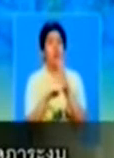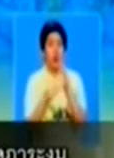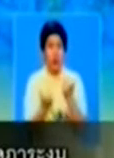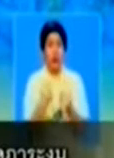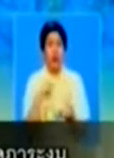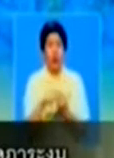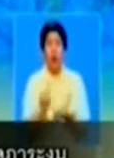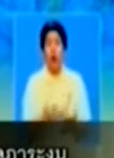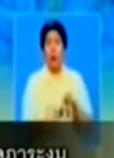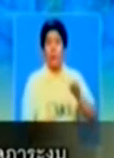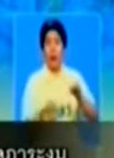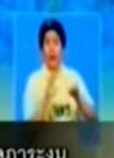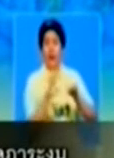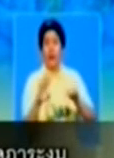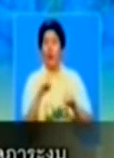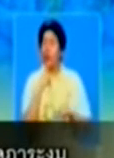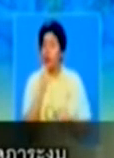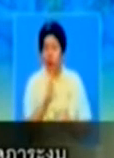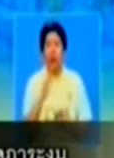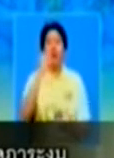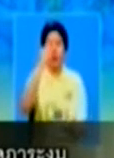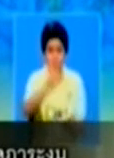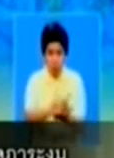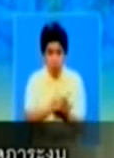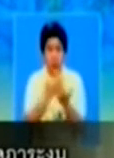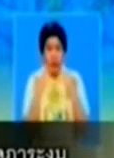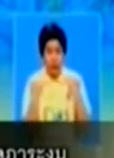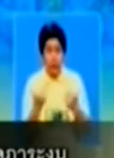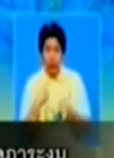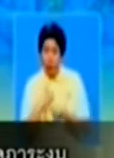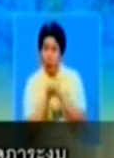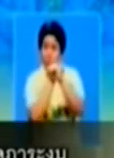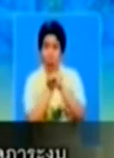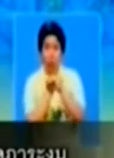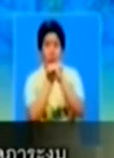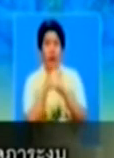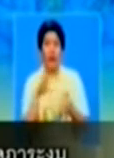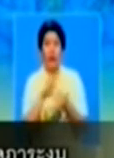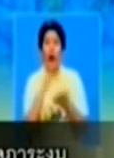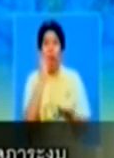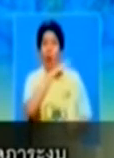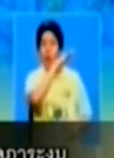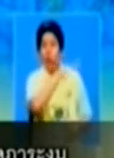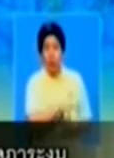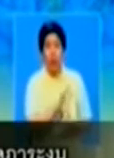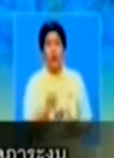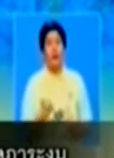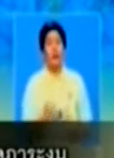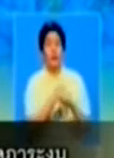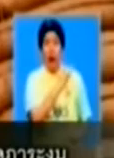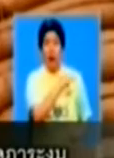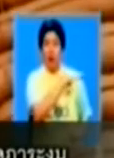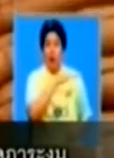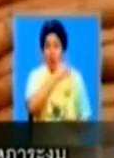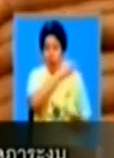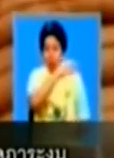ดร.ประยุทธ์จันทร์โอชานายกรัฐมนตรีได้กล่าวในรายการคืนความสุขให้กับคนในชาติออกอากาศทางโทรทัศน์รวมการเฉพาะกิจแห่งประเทศไทยถึงการระ